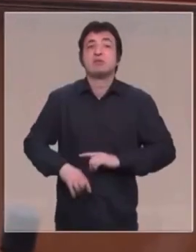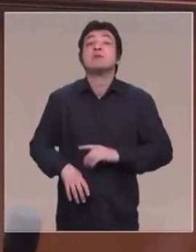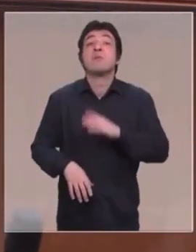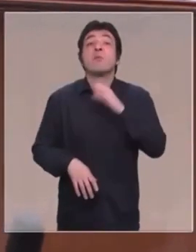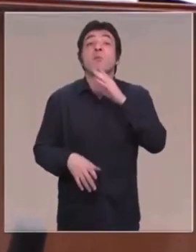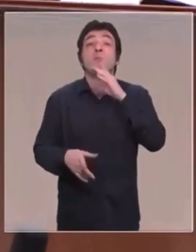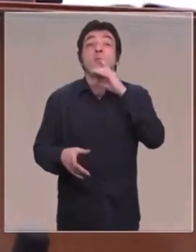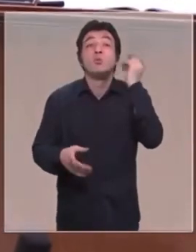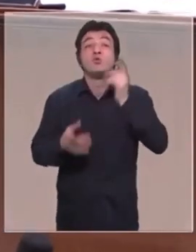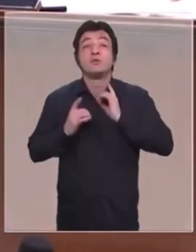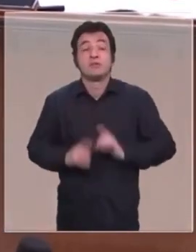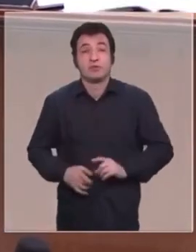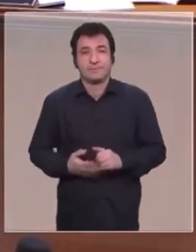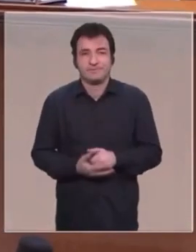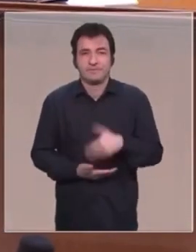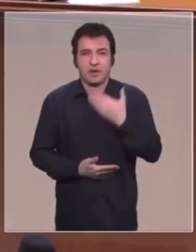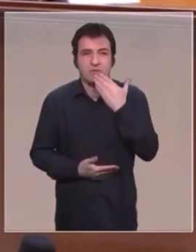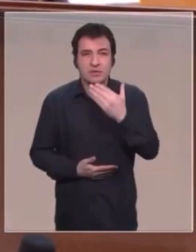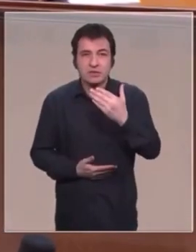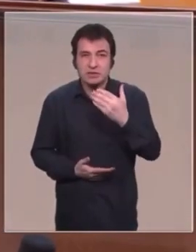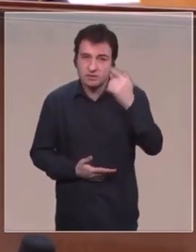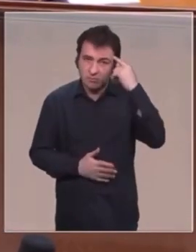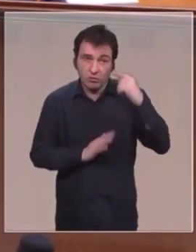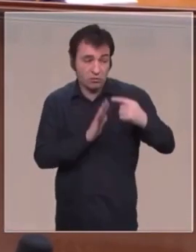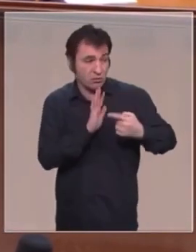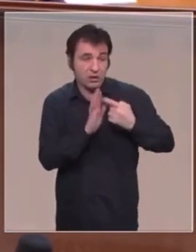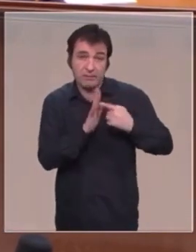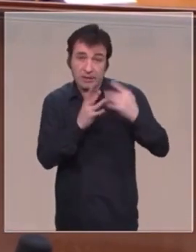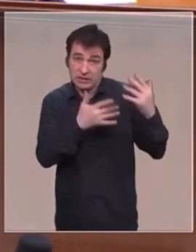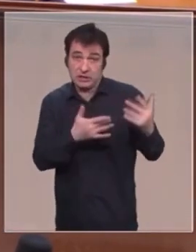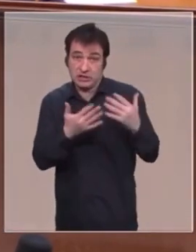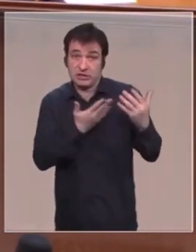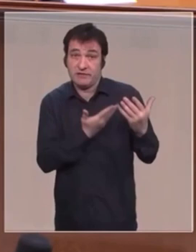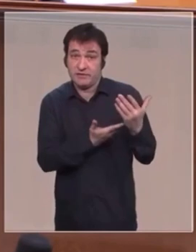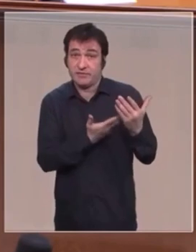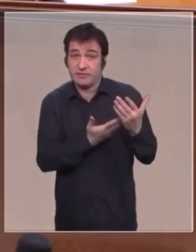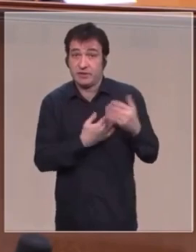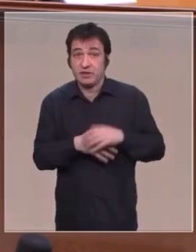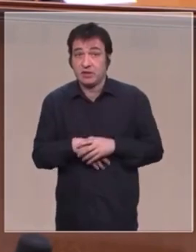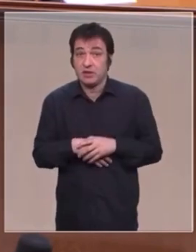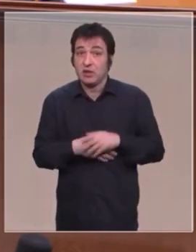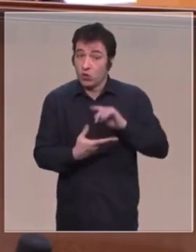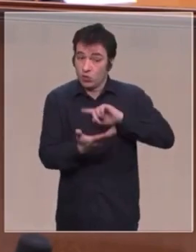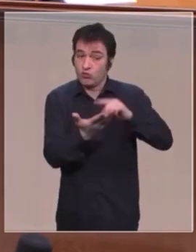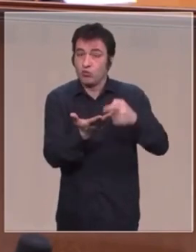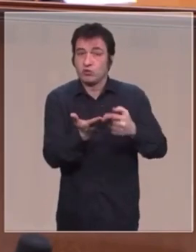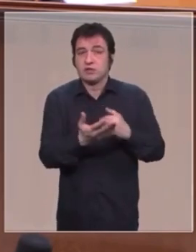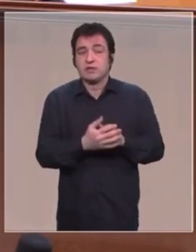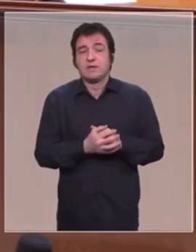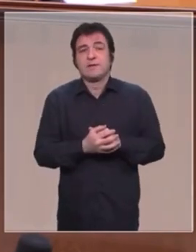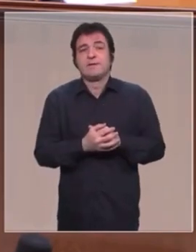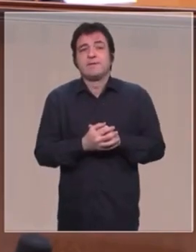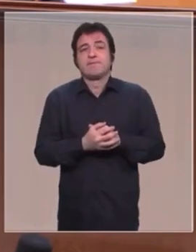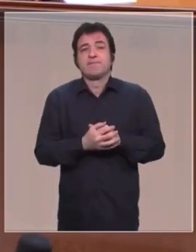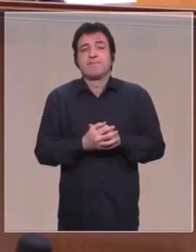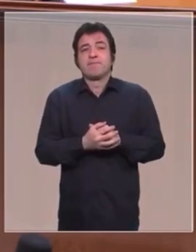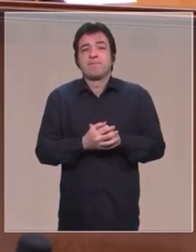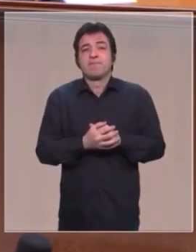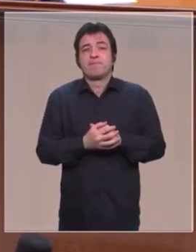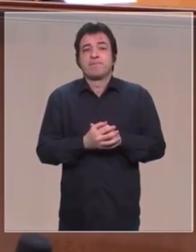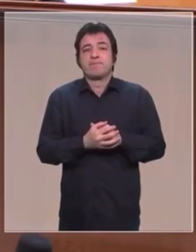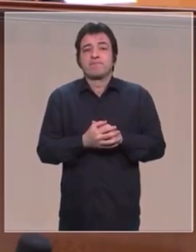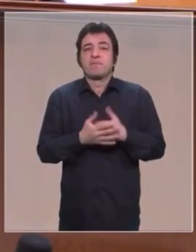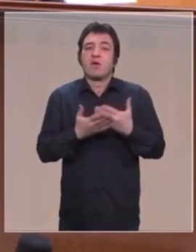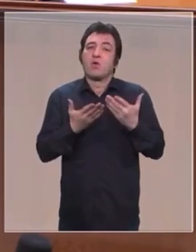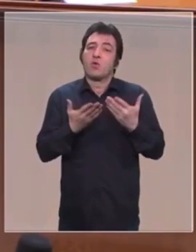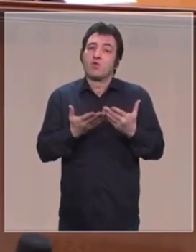Bellamiti. Merci d'abord d'avoir rappelé ces chiffres, les chiffres du budget qui bénéficient désormais